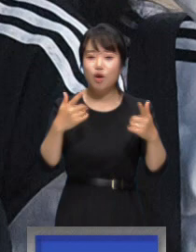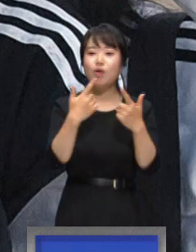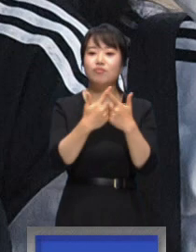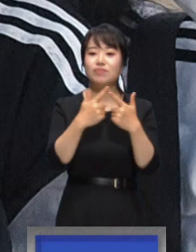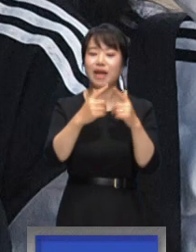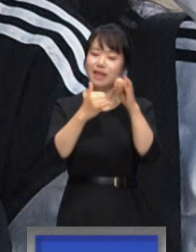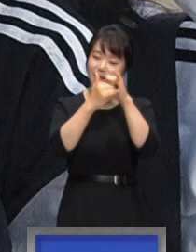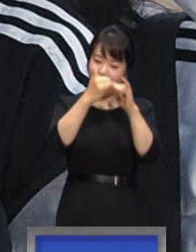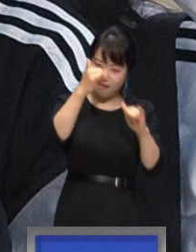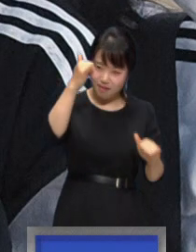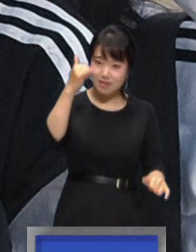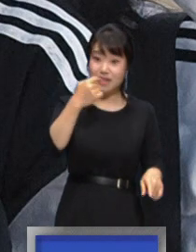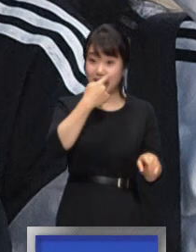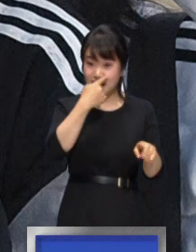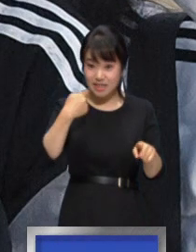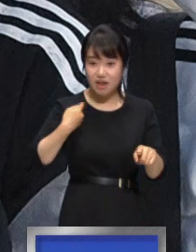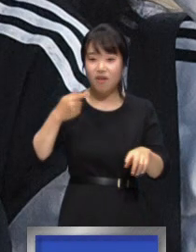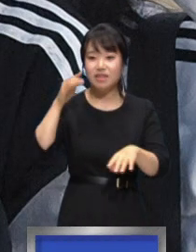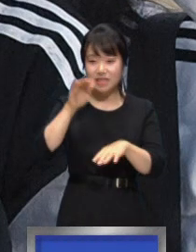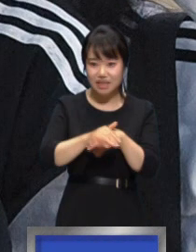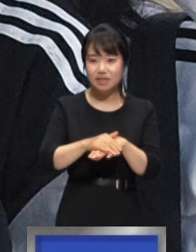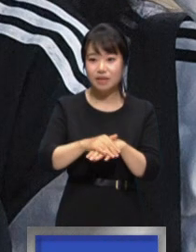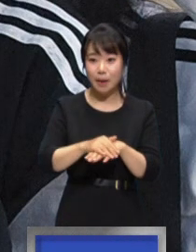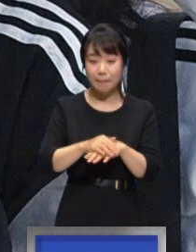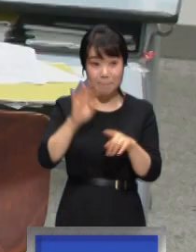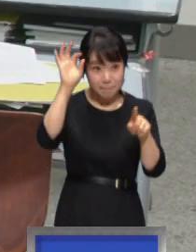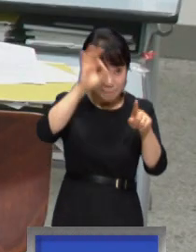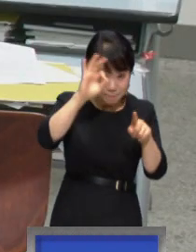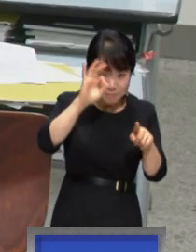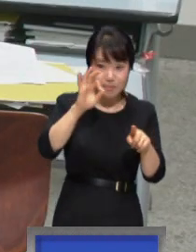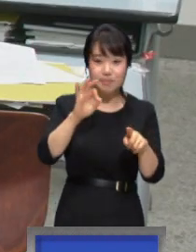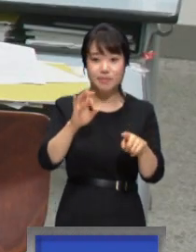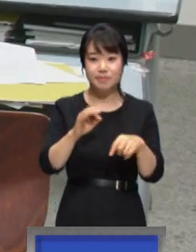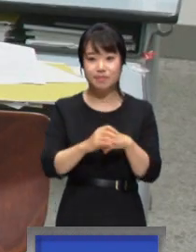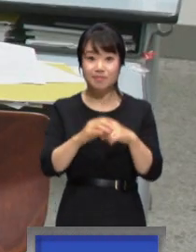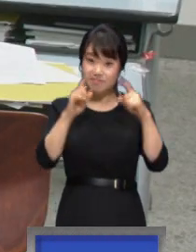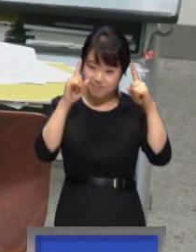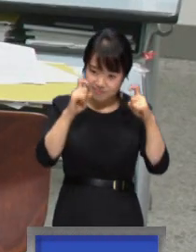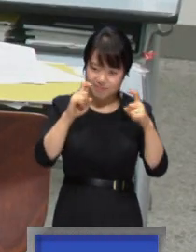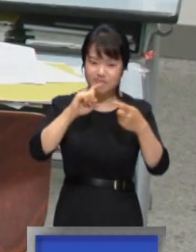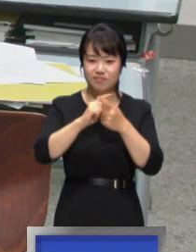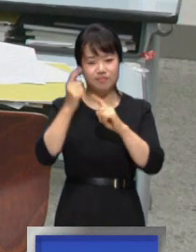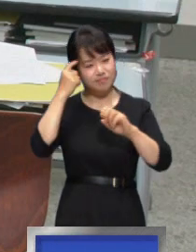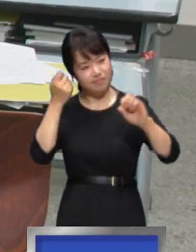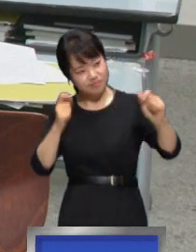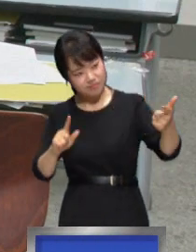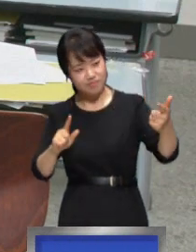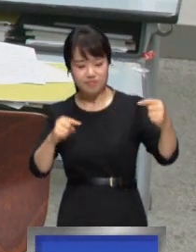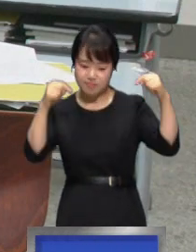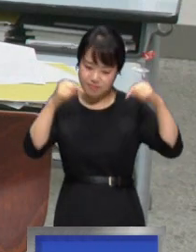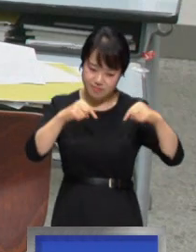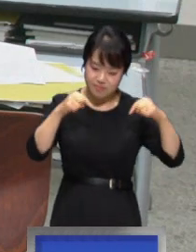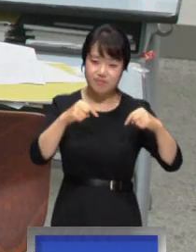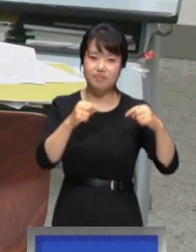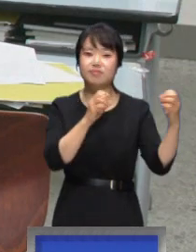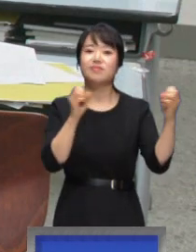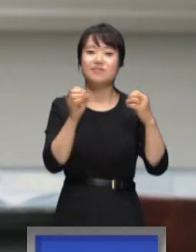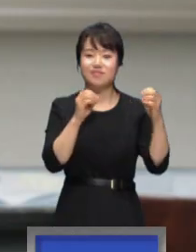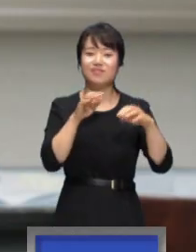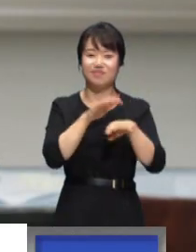가진 역사적 흔적을 학생들이 스스로 찾아 학습하고 서로 다른 의견을 조율하는 방법도